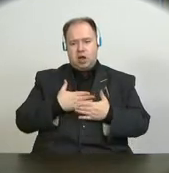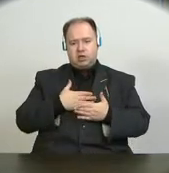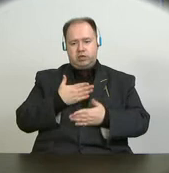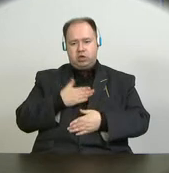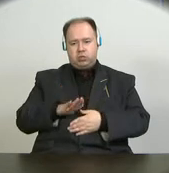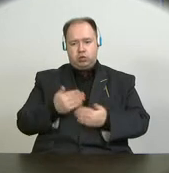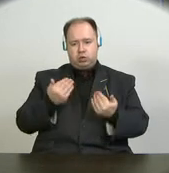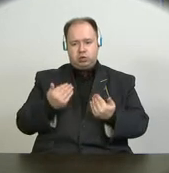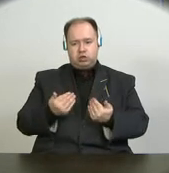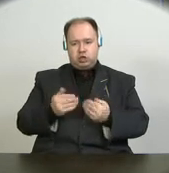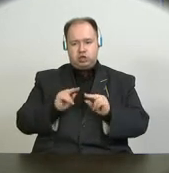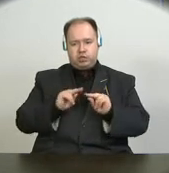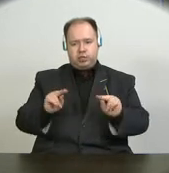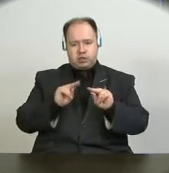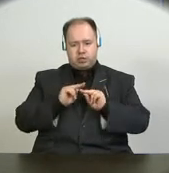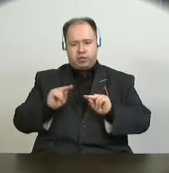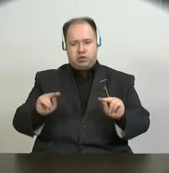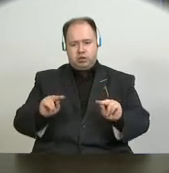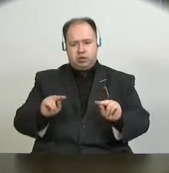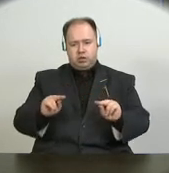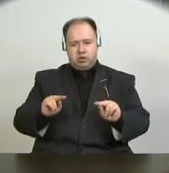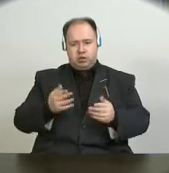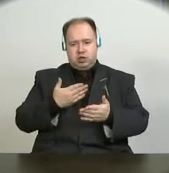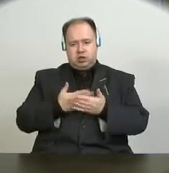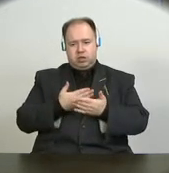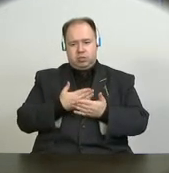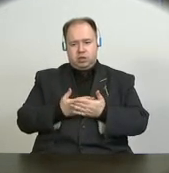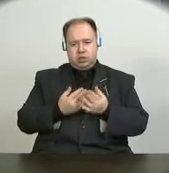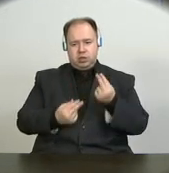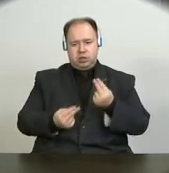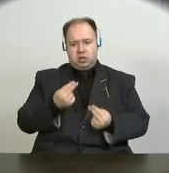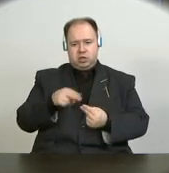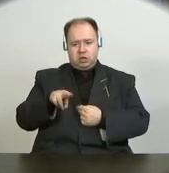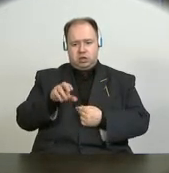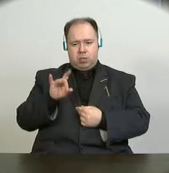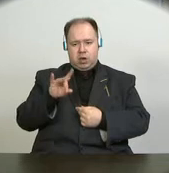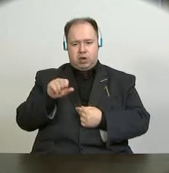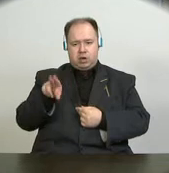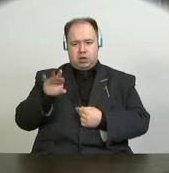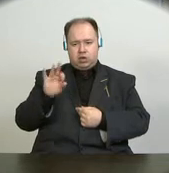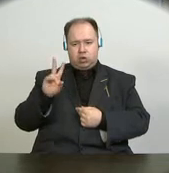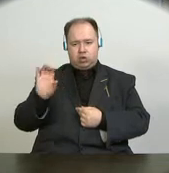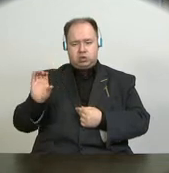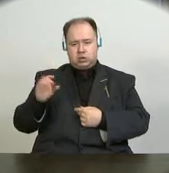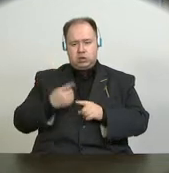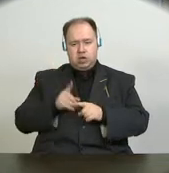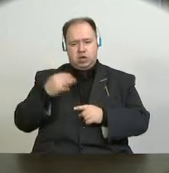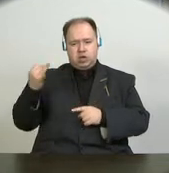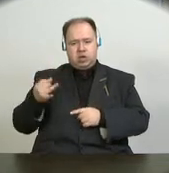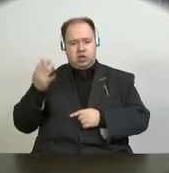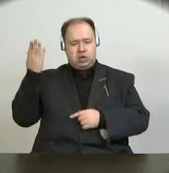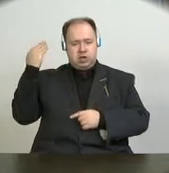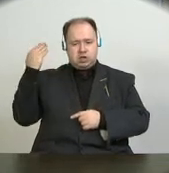сейчас уже в образовании например игры компании парадокс это игры исторические таких